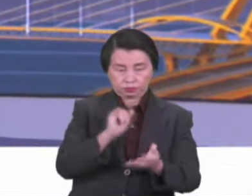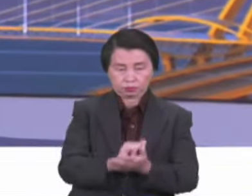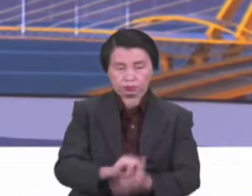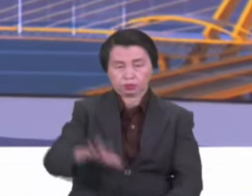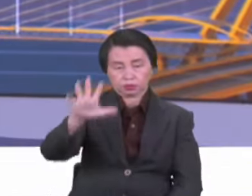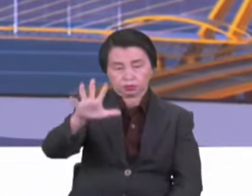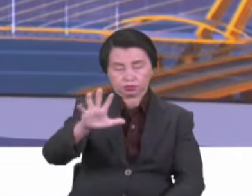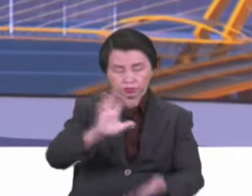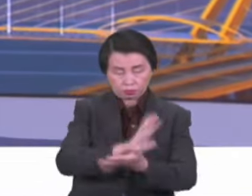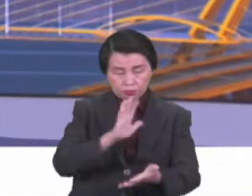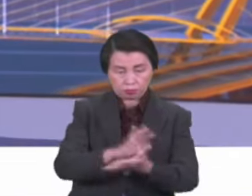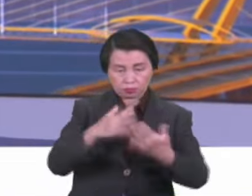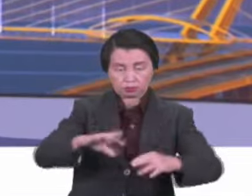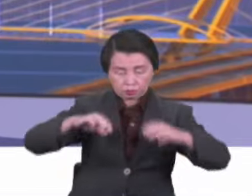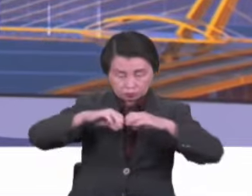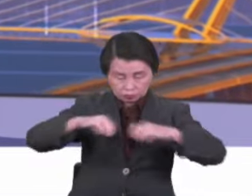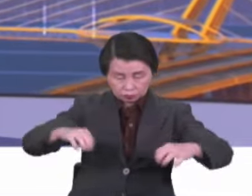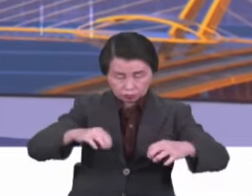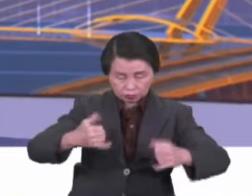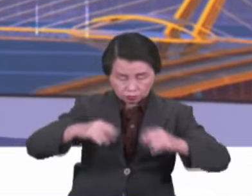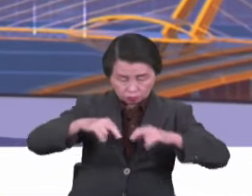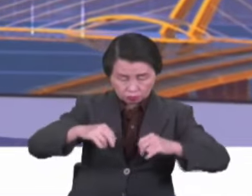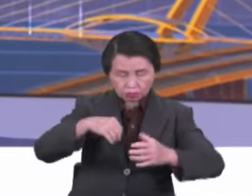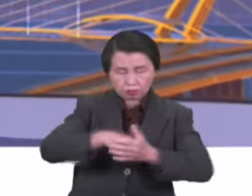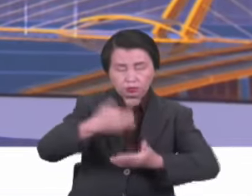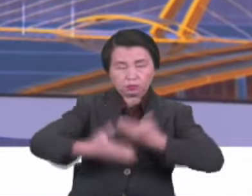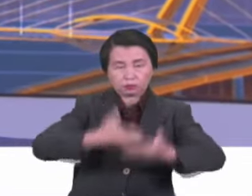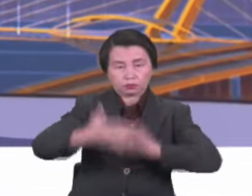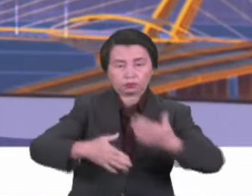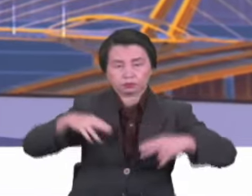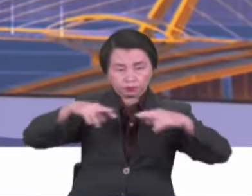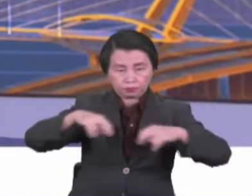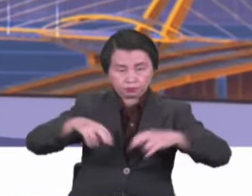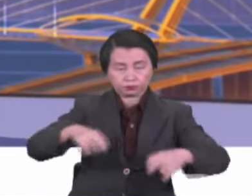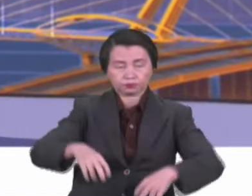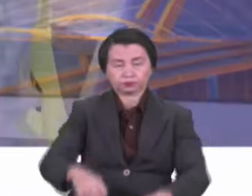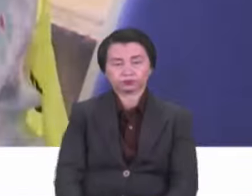5 kertas siasatan telah dibuka dan masih dalam proses siasatan.